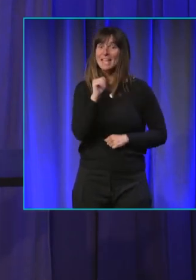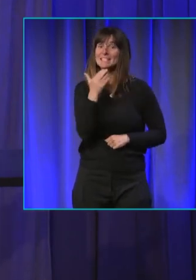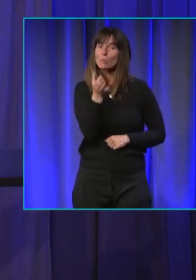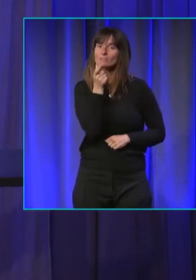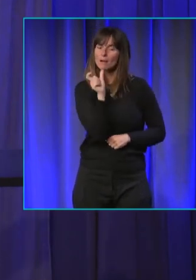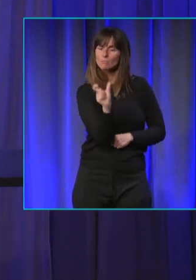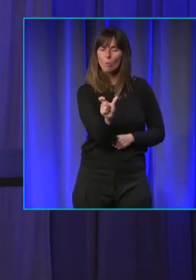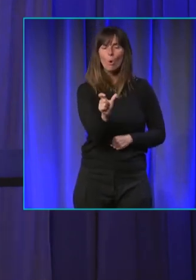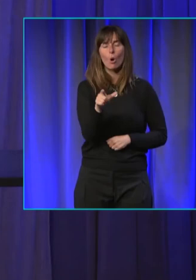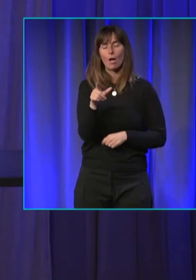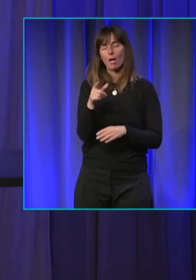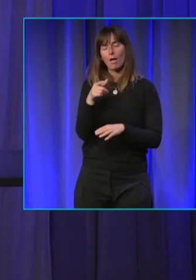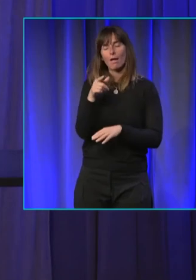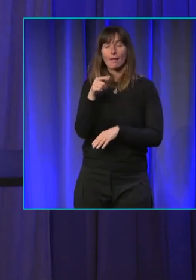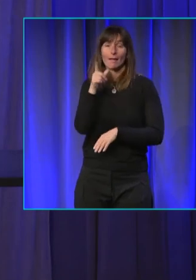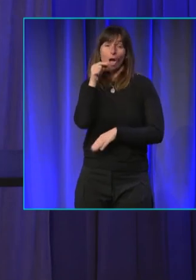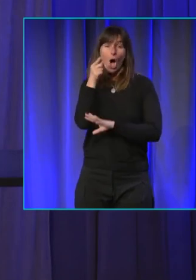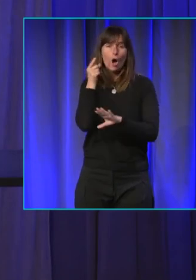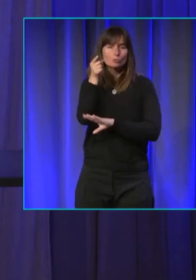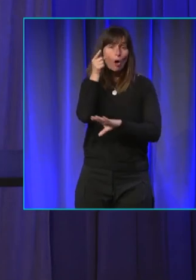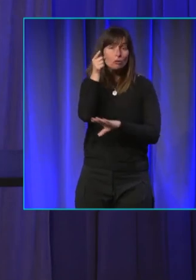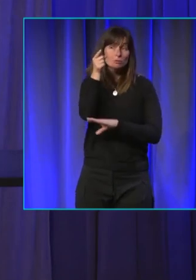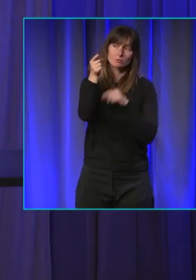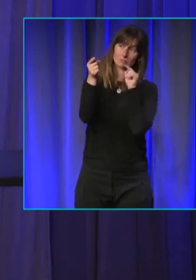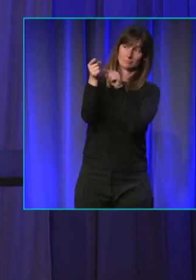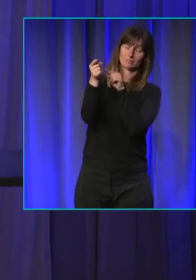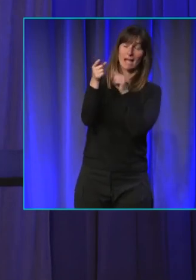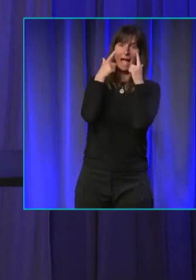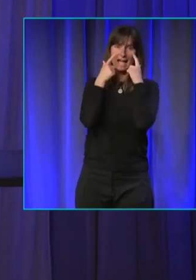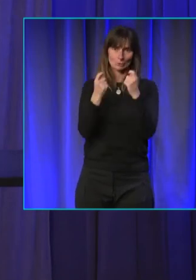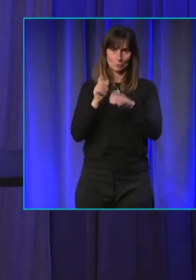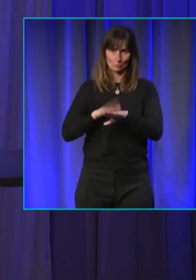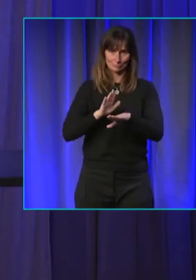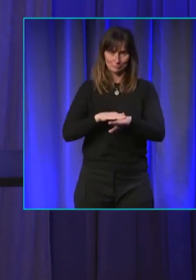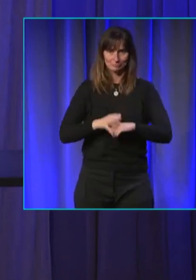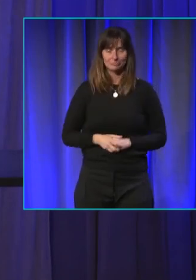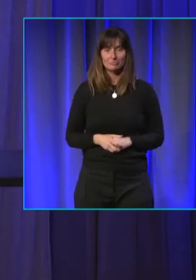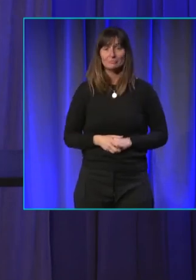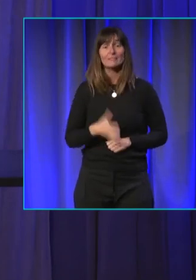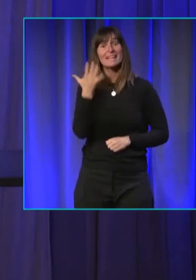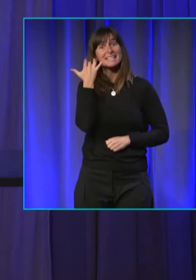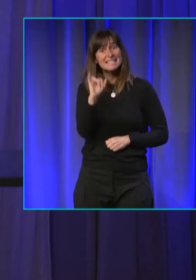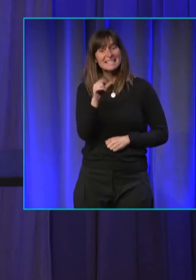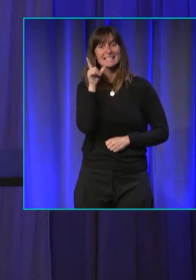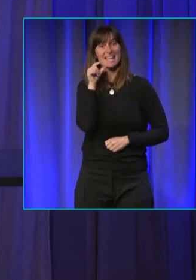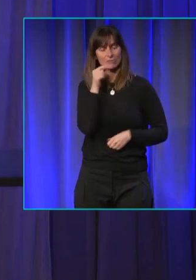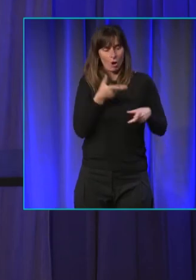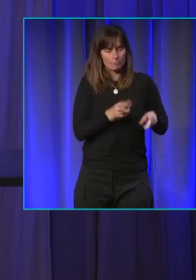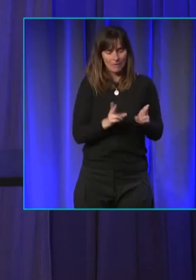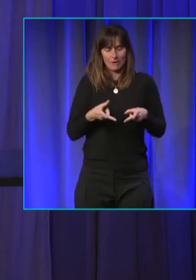endurance ici. Il faut savoir ce qu'on y met derrière. Donc, par contre, sur de l'intermittent, il est clair qu'en raison